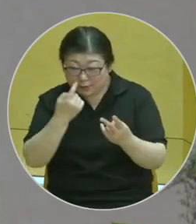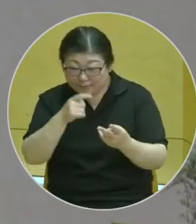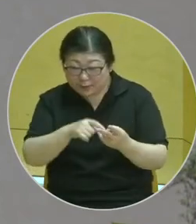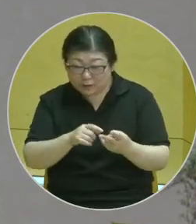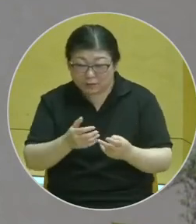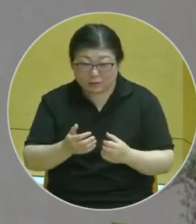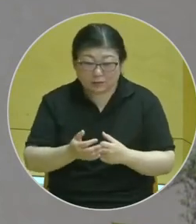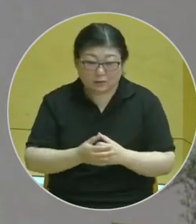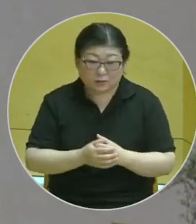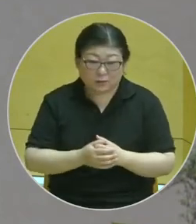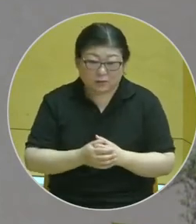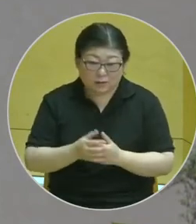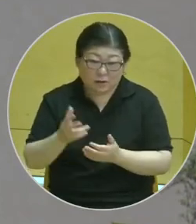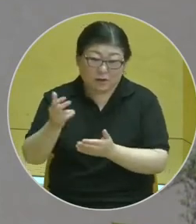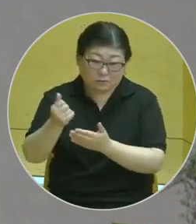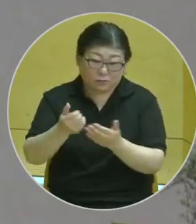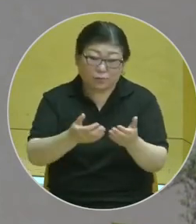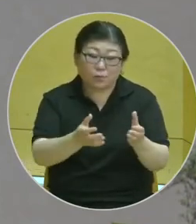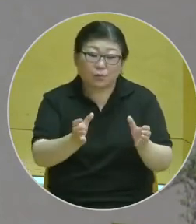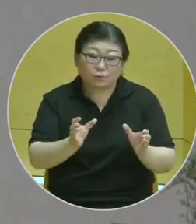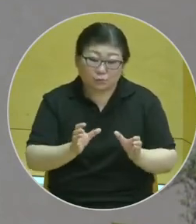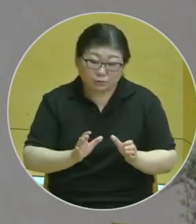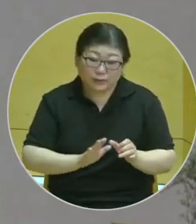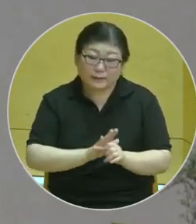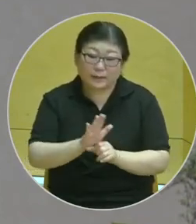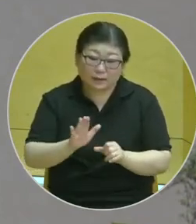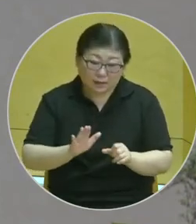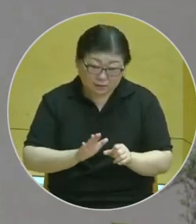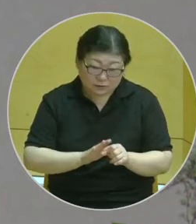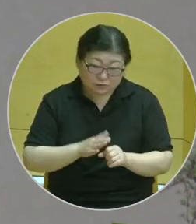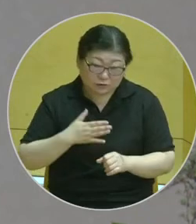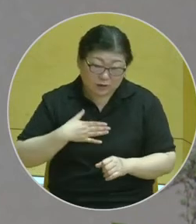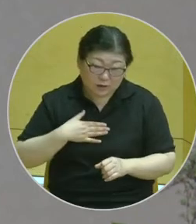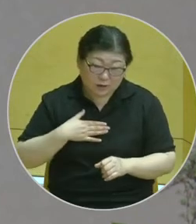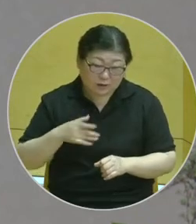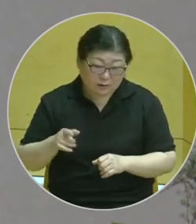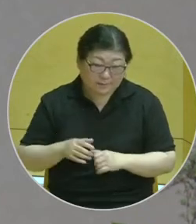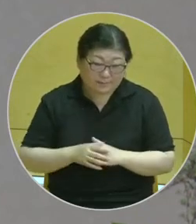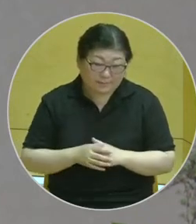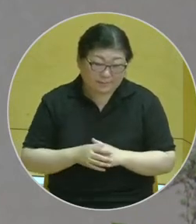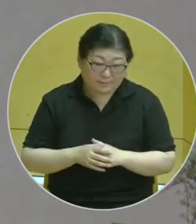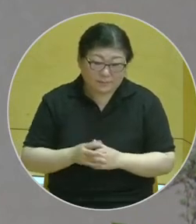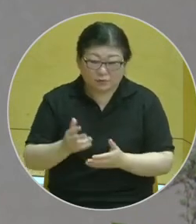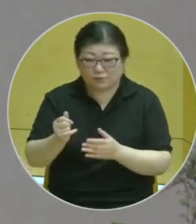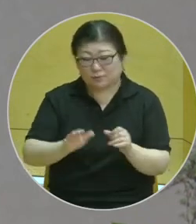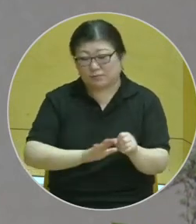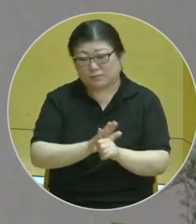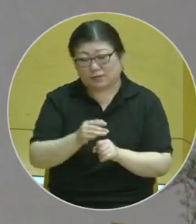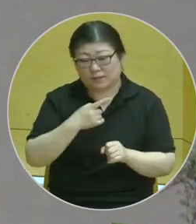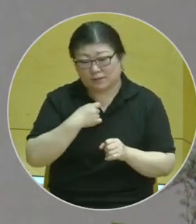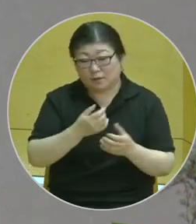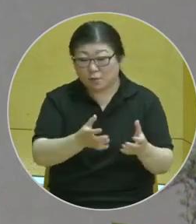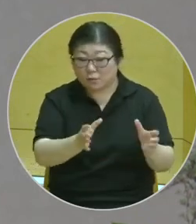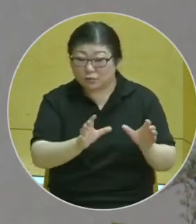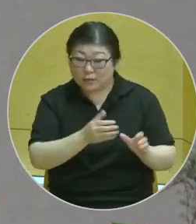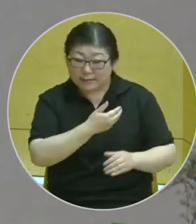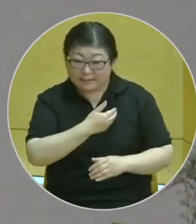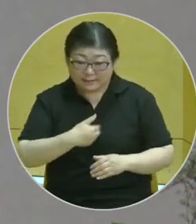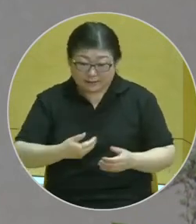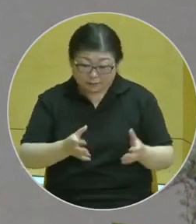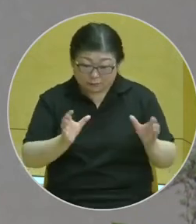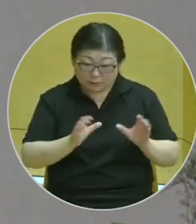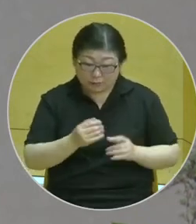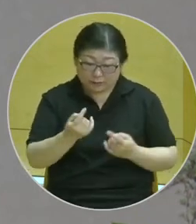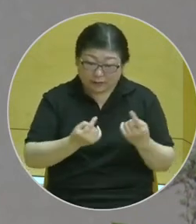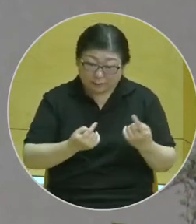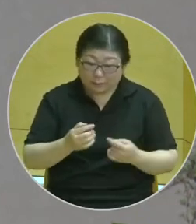주님은 공동체를 참사람 하시는구나 주님이 사랑하셨던 공동체는 제자 분노 저보다도 더 우리가